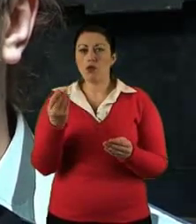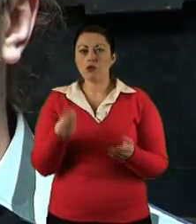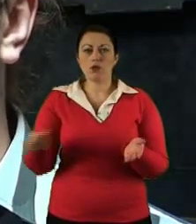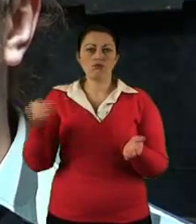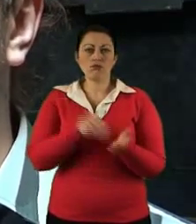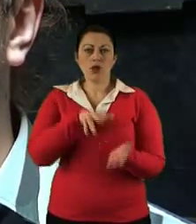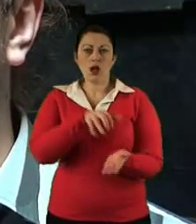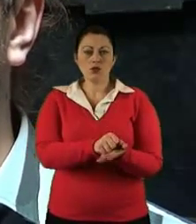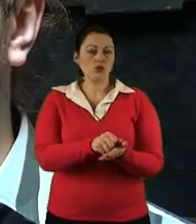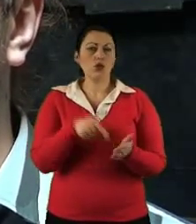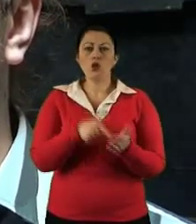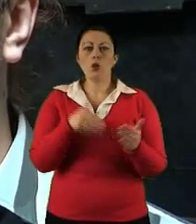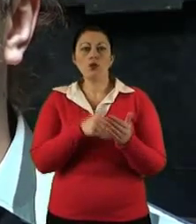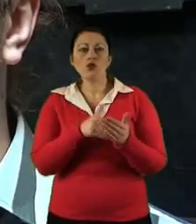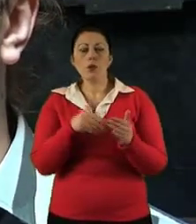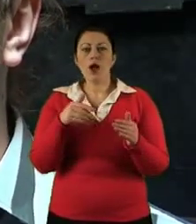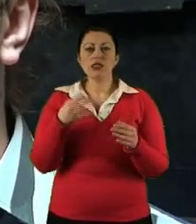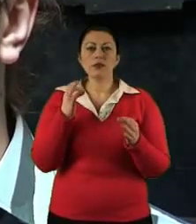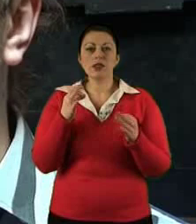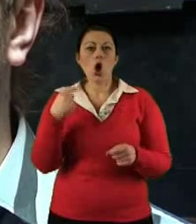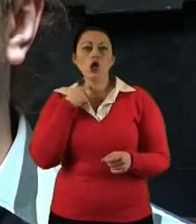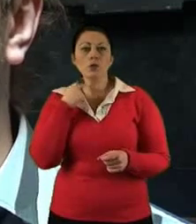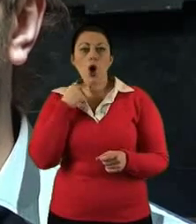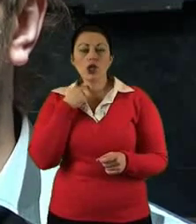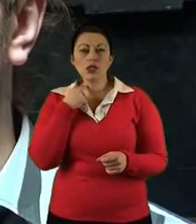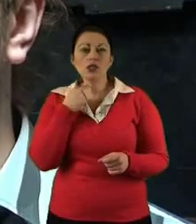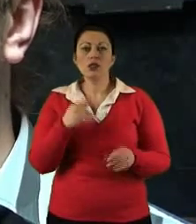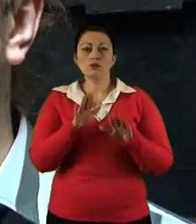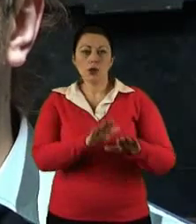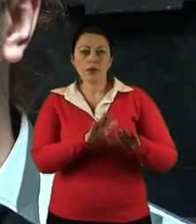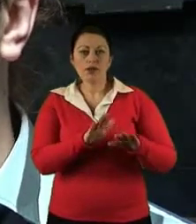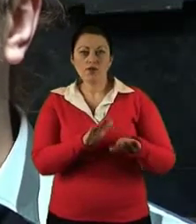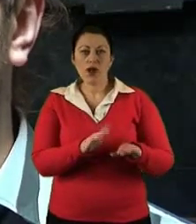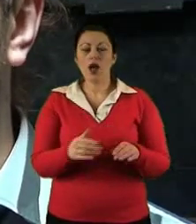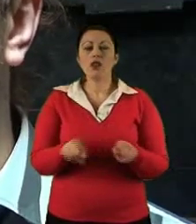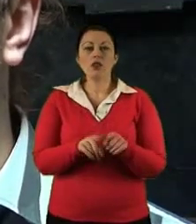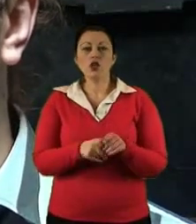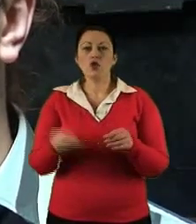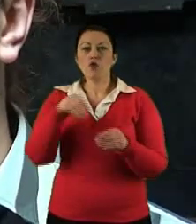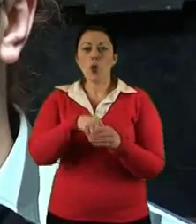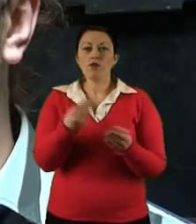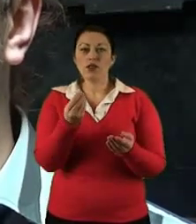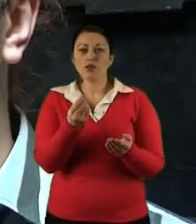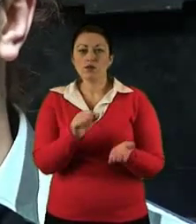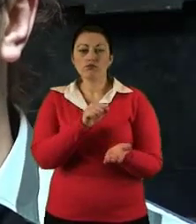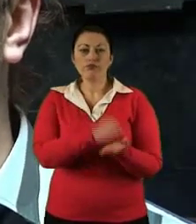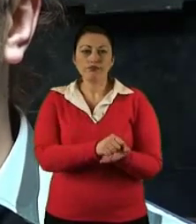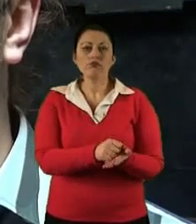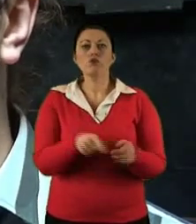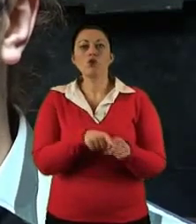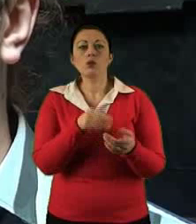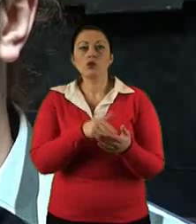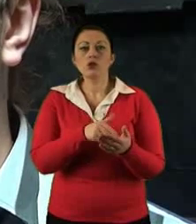Musimy zbudować tylko i wyłącznie kompostowniki, gdzie będą te zwierzęta przebywały, a także wkład finansowy na